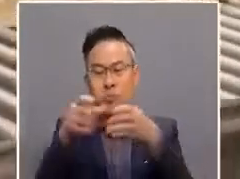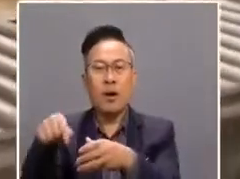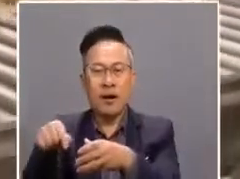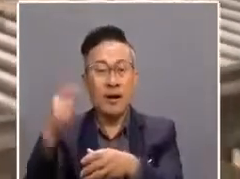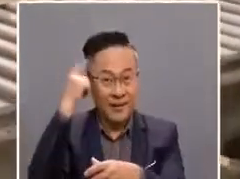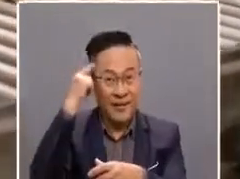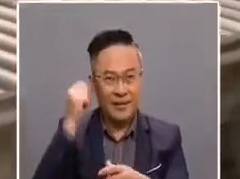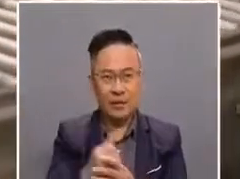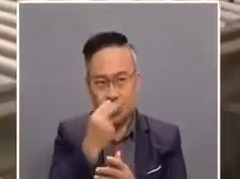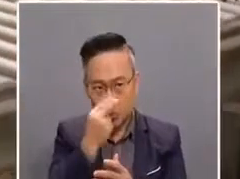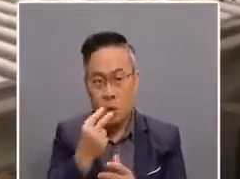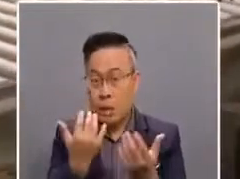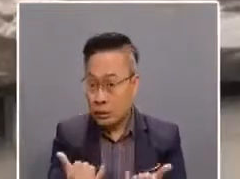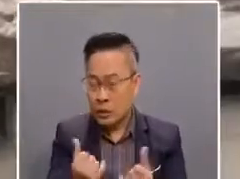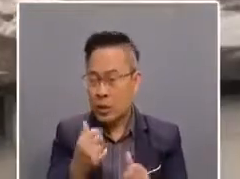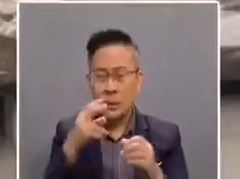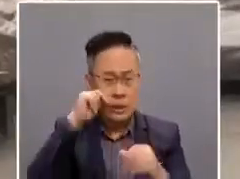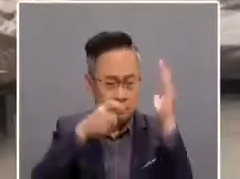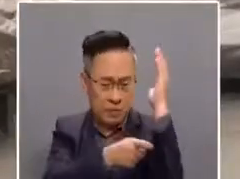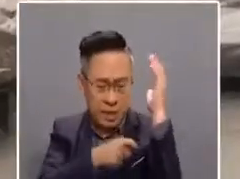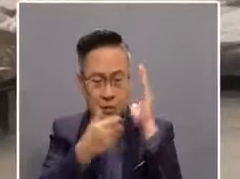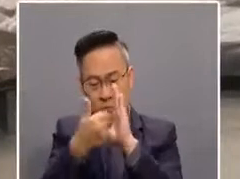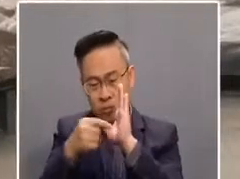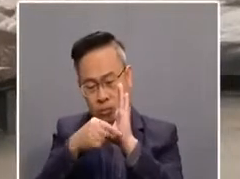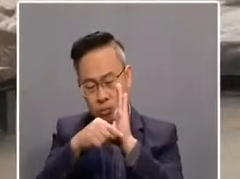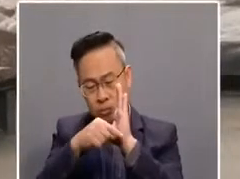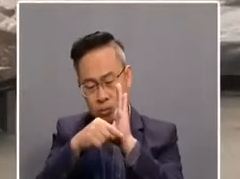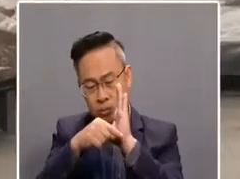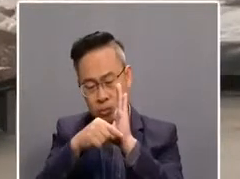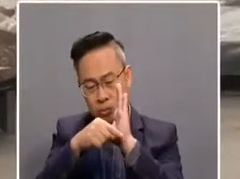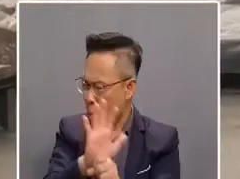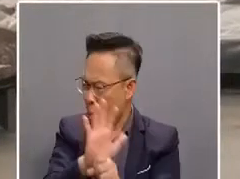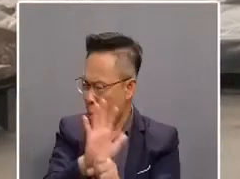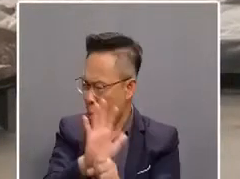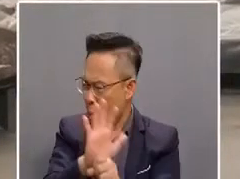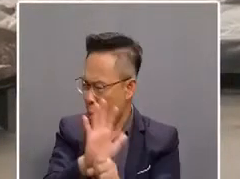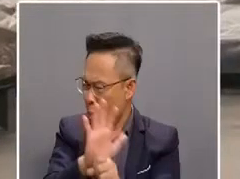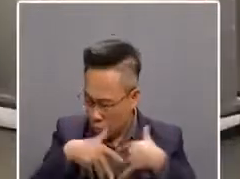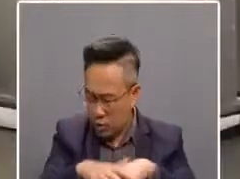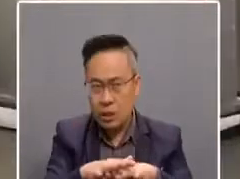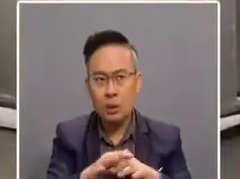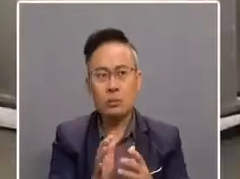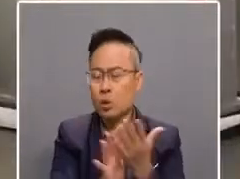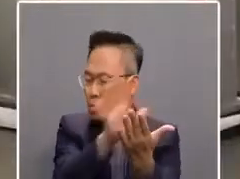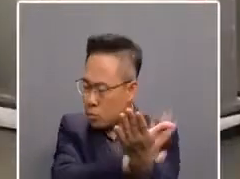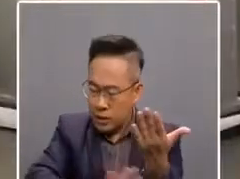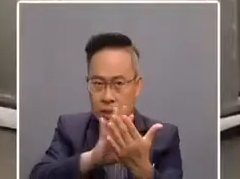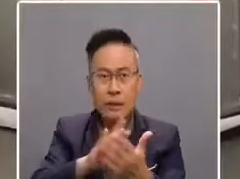านผอ.ภาวุฒิท่านจึงต้องประสานไปทุกจังหวัดทั่วประเท